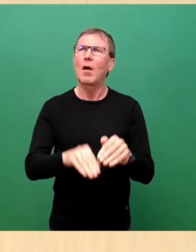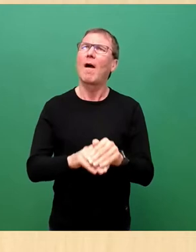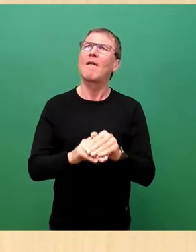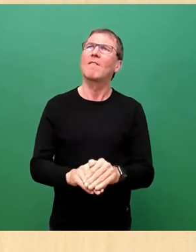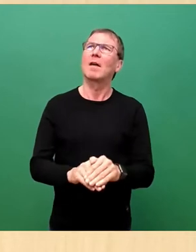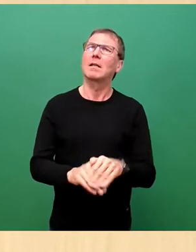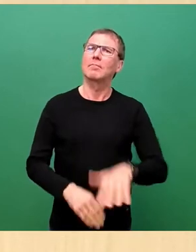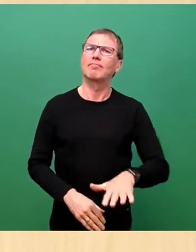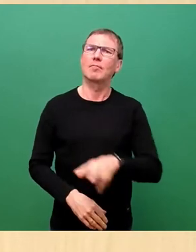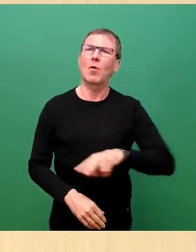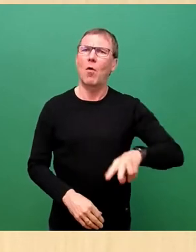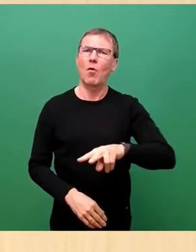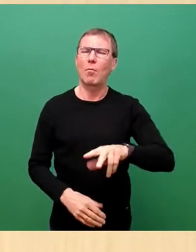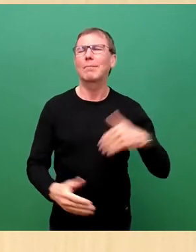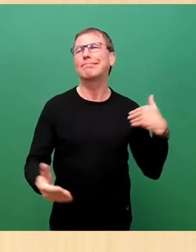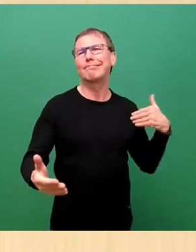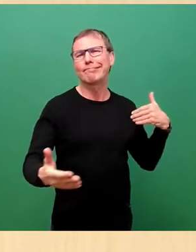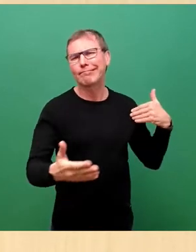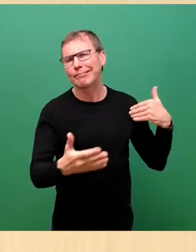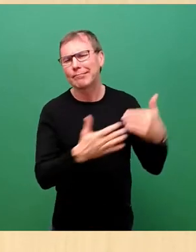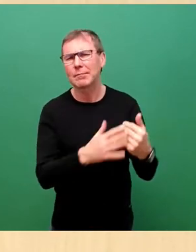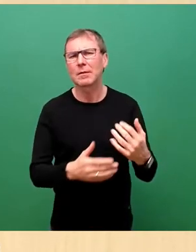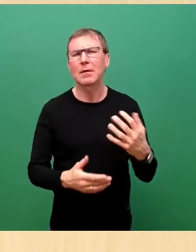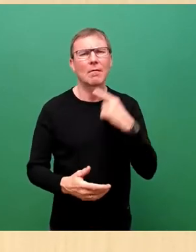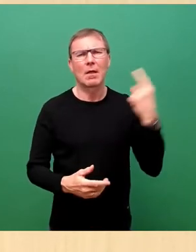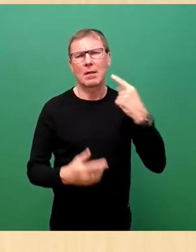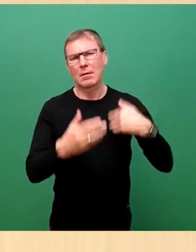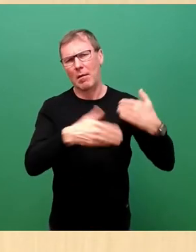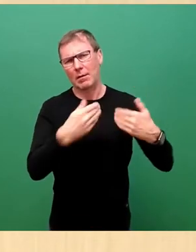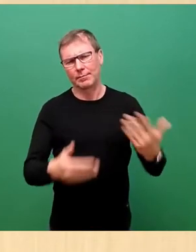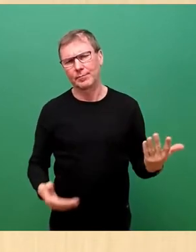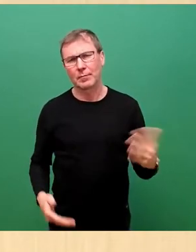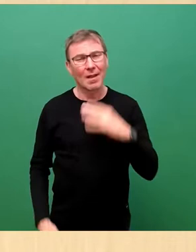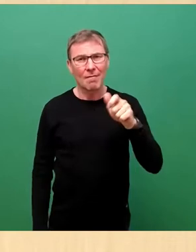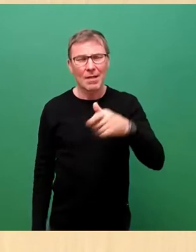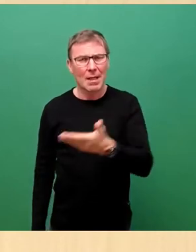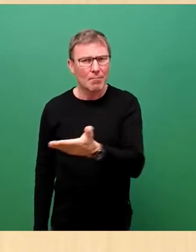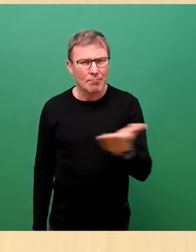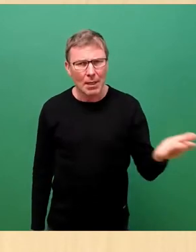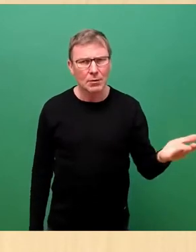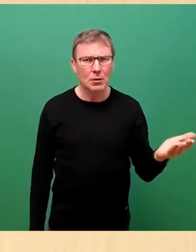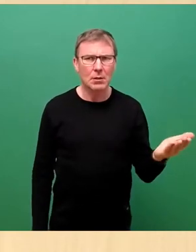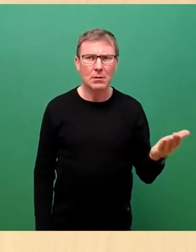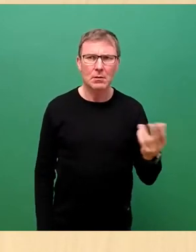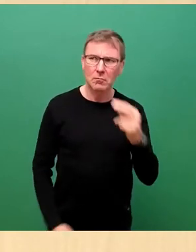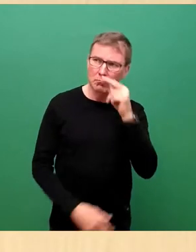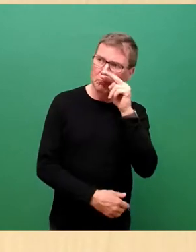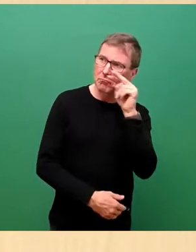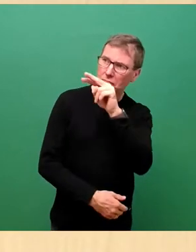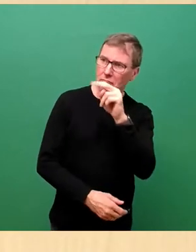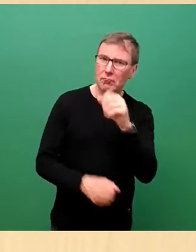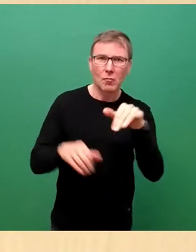Europa seit Jahrzehnten. Viele Menschen blicken voller Sorge auf